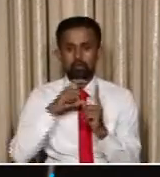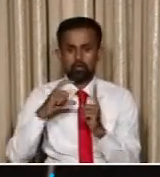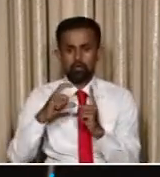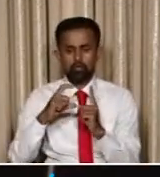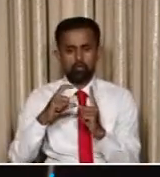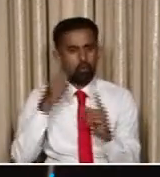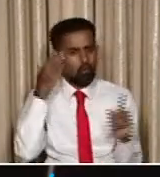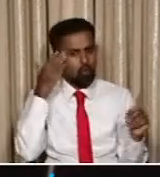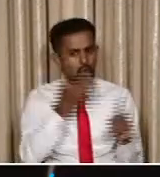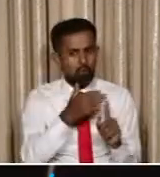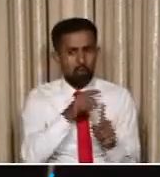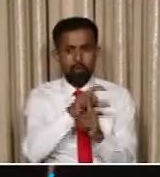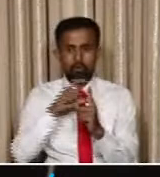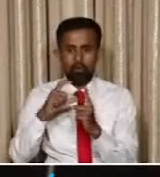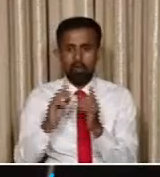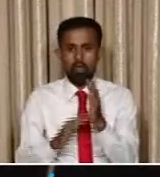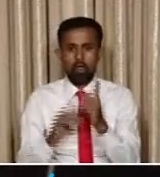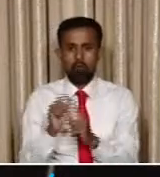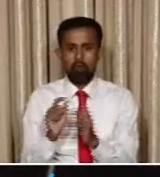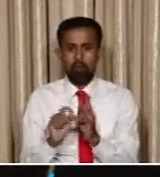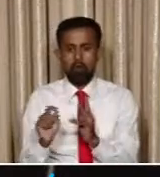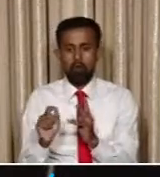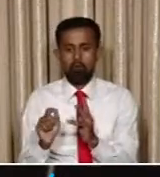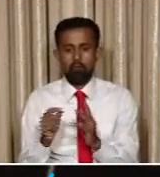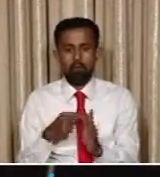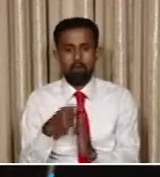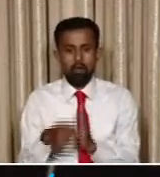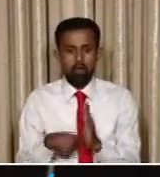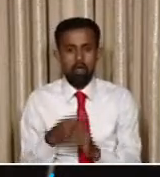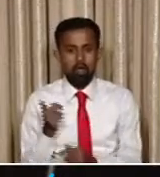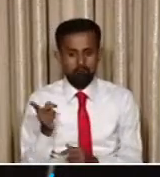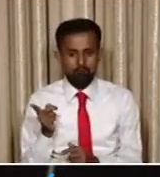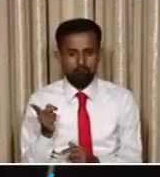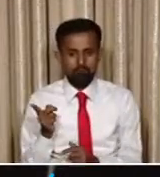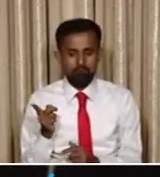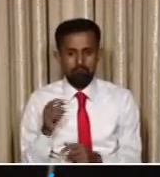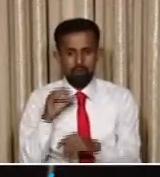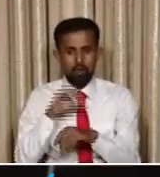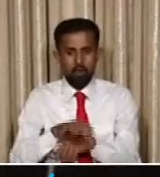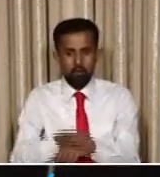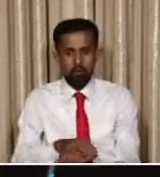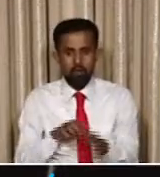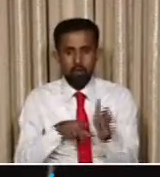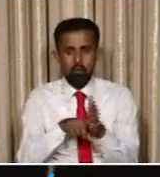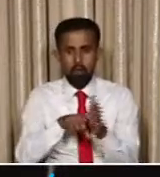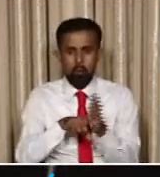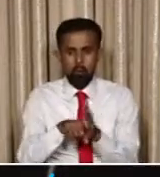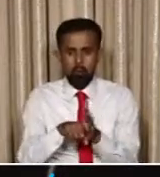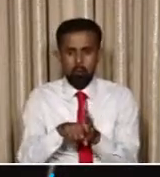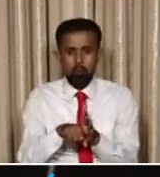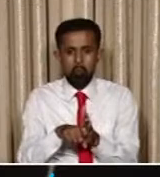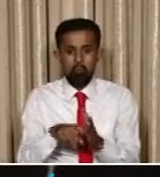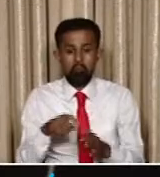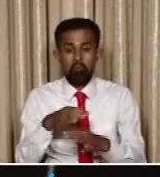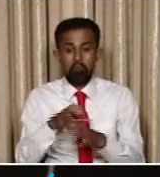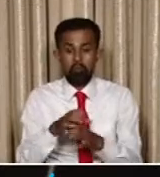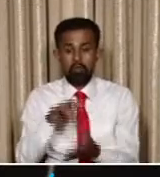ගත්තොත් සංස්කෘතික අමාත්‍යාංශයේ අපේ රටේ තියෙනවා ඩෙන්ටිෆයි කරපු පුරාවිද්‍යා ආකියොලොජිකල්